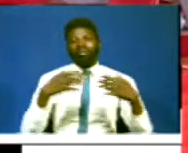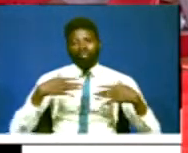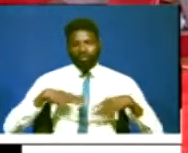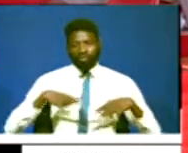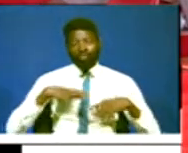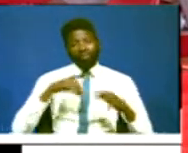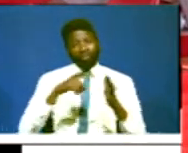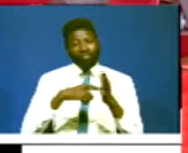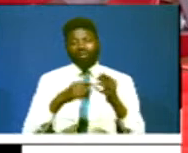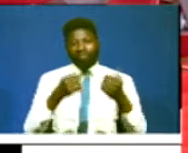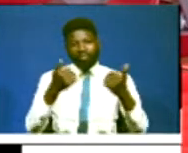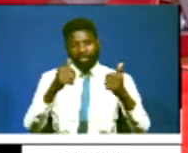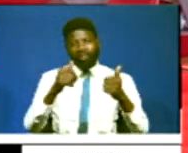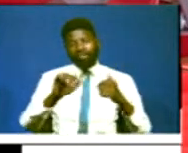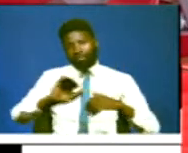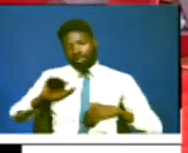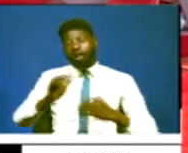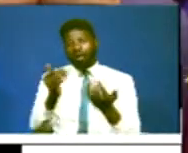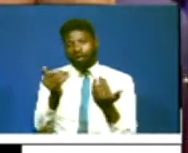mambo mengine iko, asante sana.